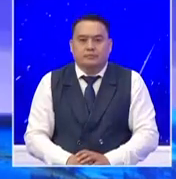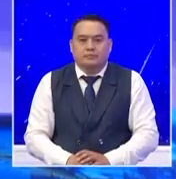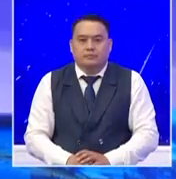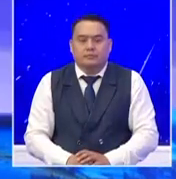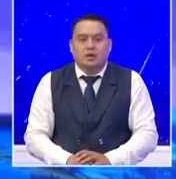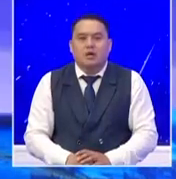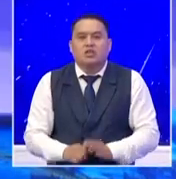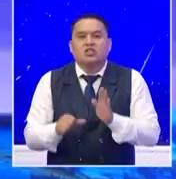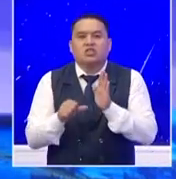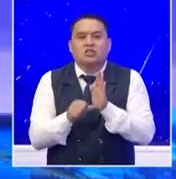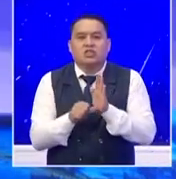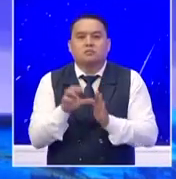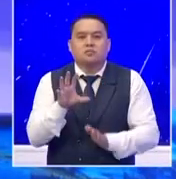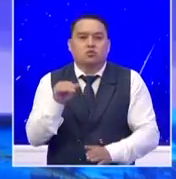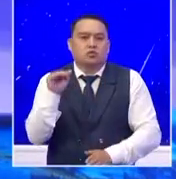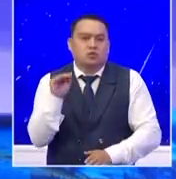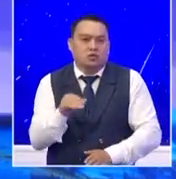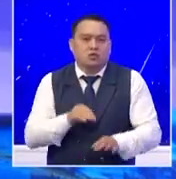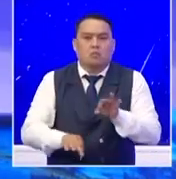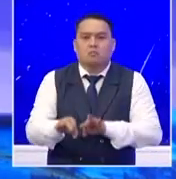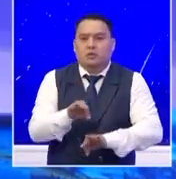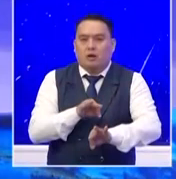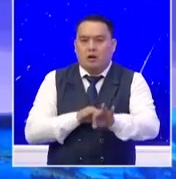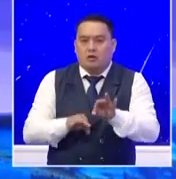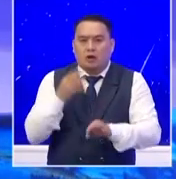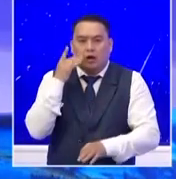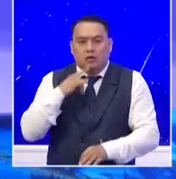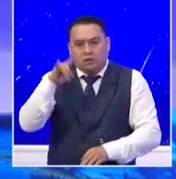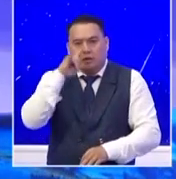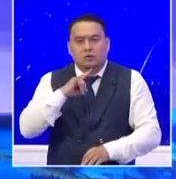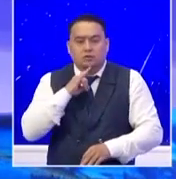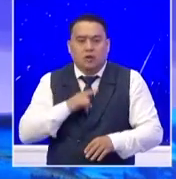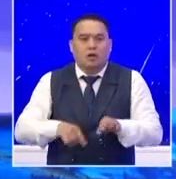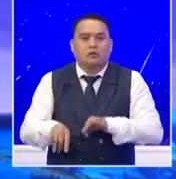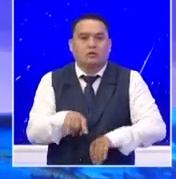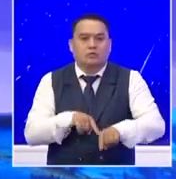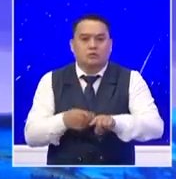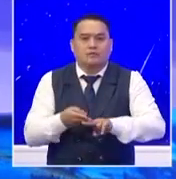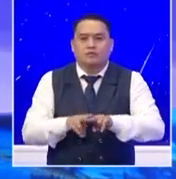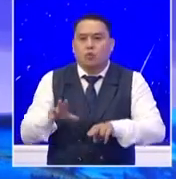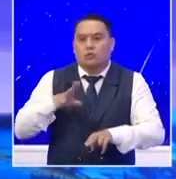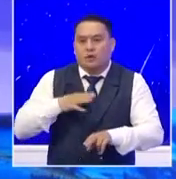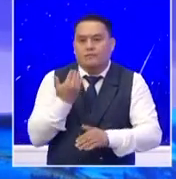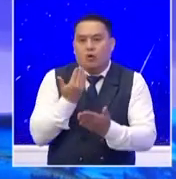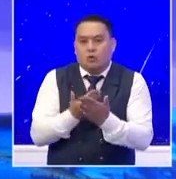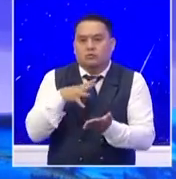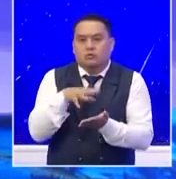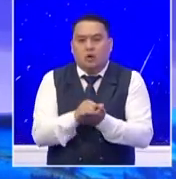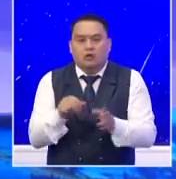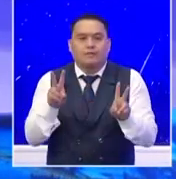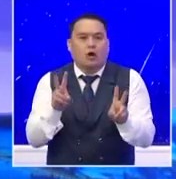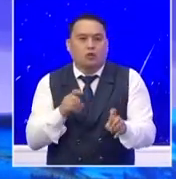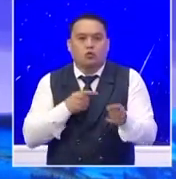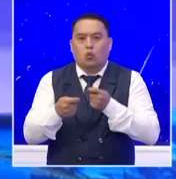Более 6500 инфраструктурных проектов реализуют в Казахстане в рамках программы «Дорожной карты занятости». Об этом на очередном